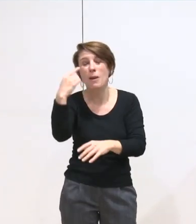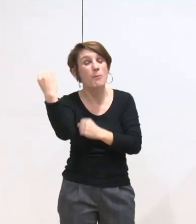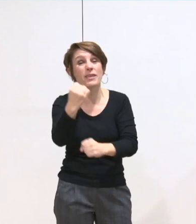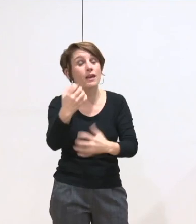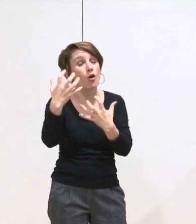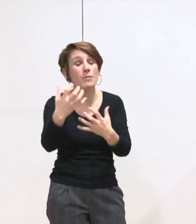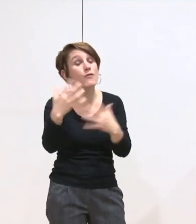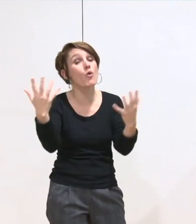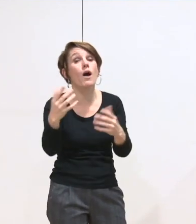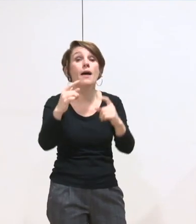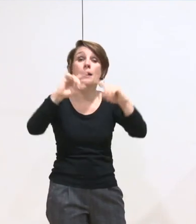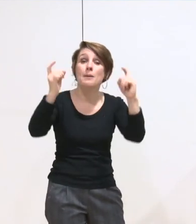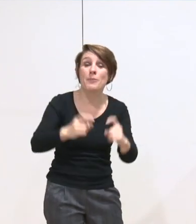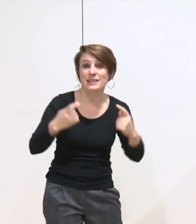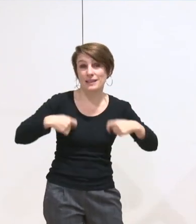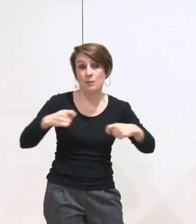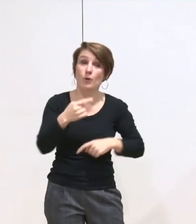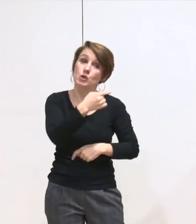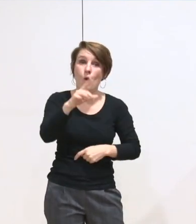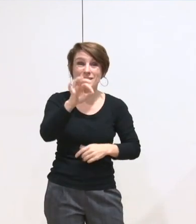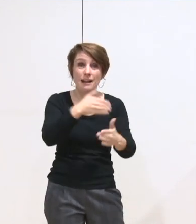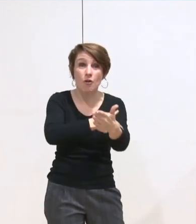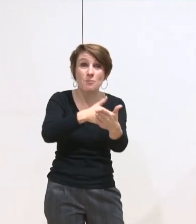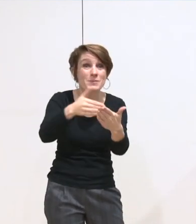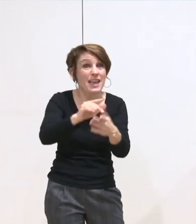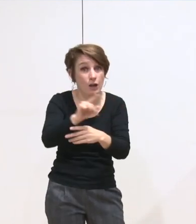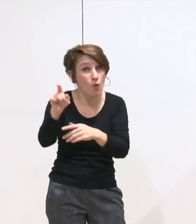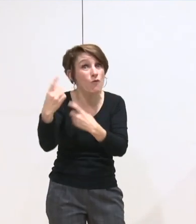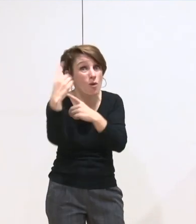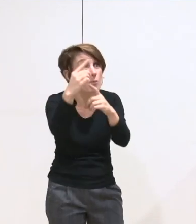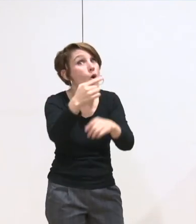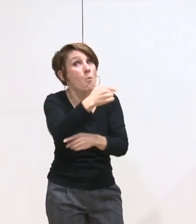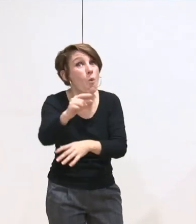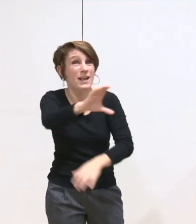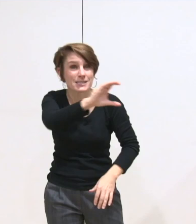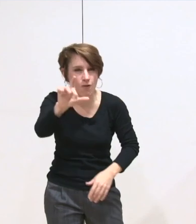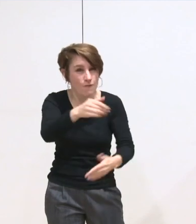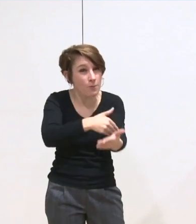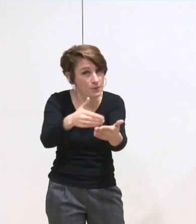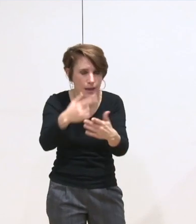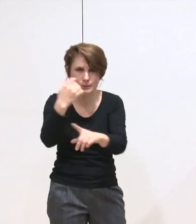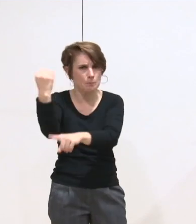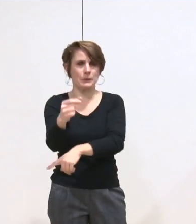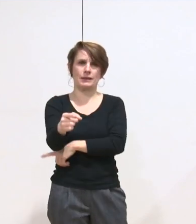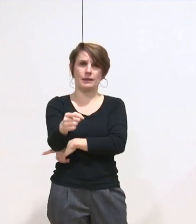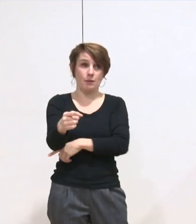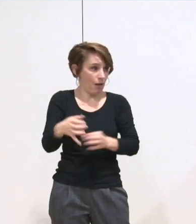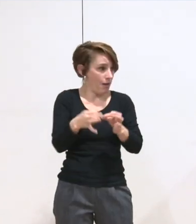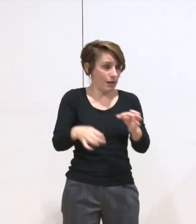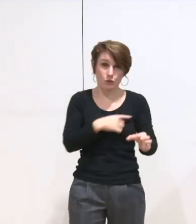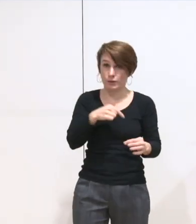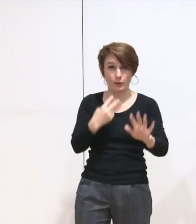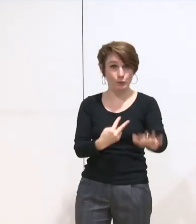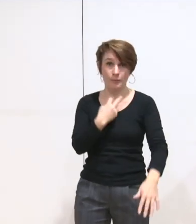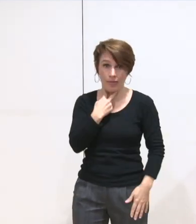de dépenses, mais 120 milliards de baisse de dépenses. Ceci nous contraint à stabiliser notre capacité d'embauche pour l'ensemble de